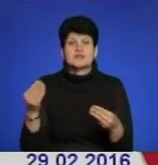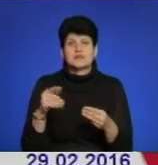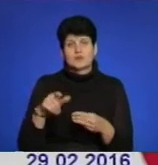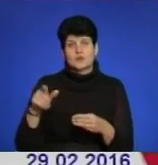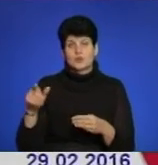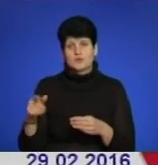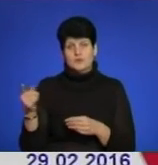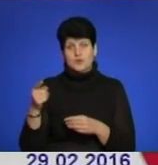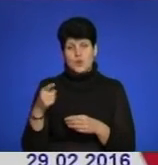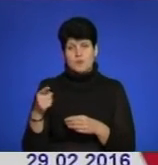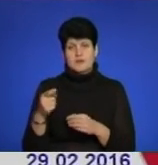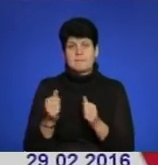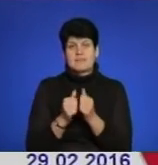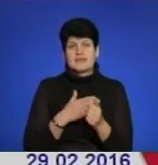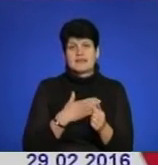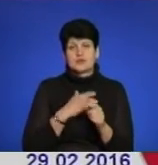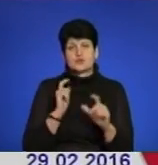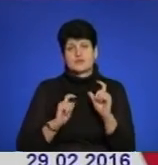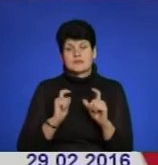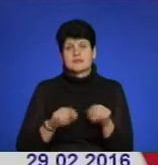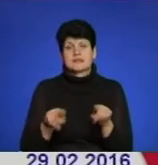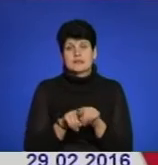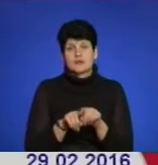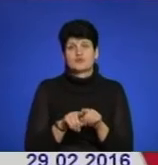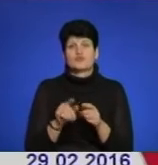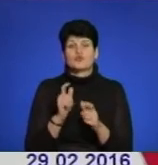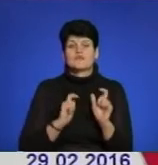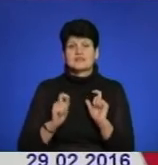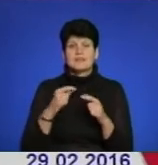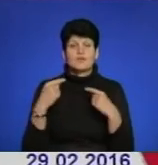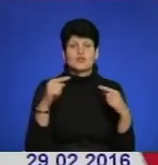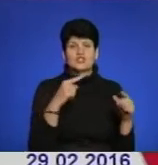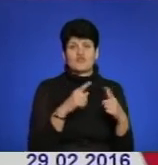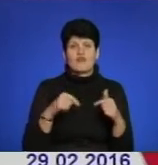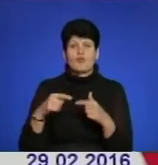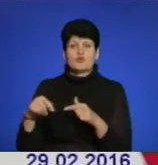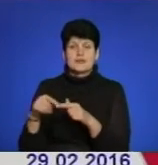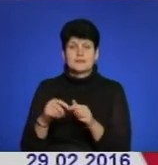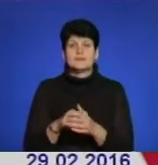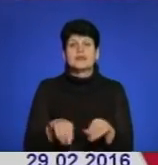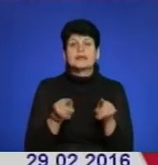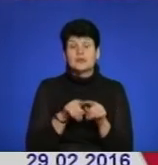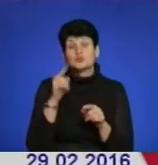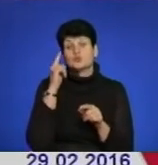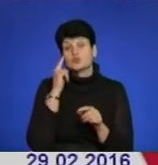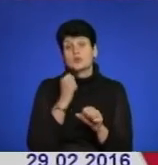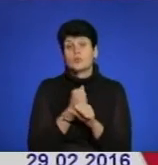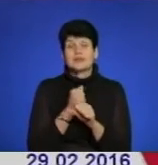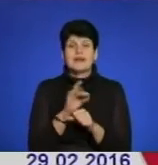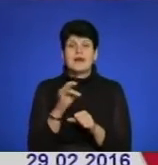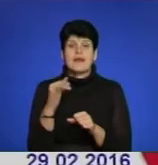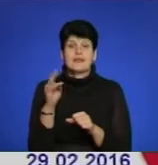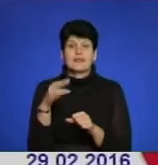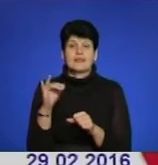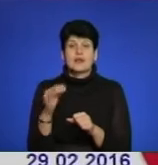перехожим Тернополя біля нашого університету, також в самому університеті по інших факультетах. Також ми думаємо робити такі рейди, наприклад,